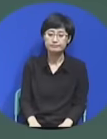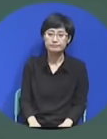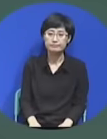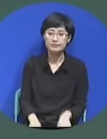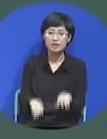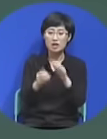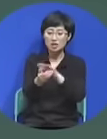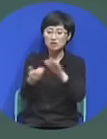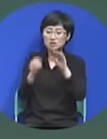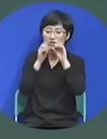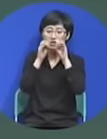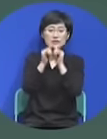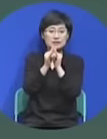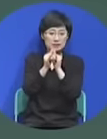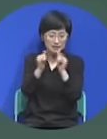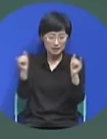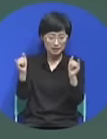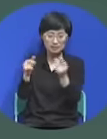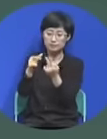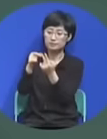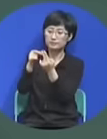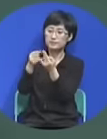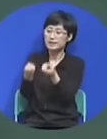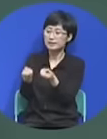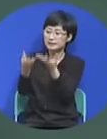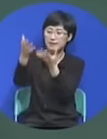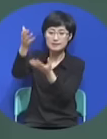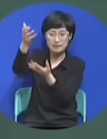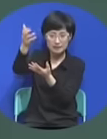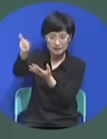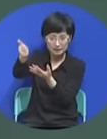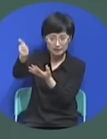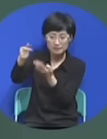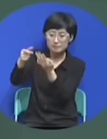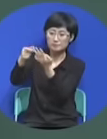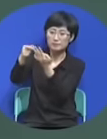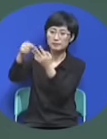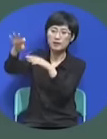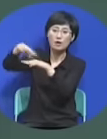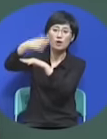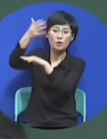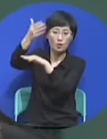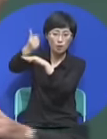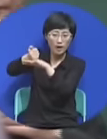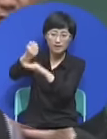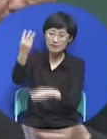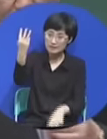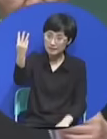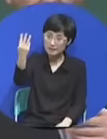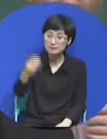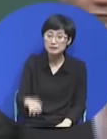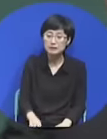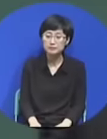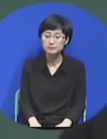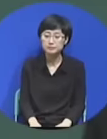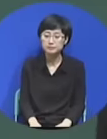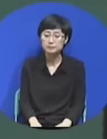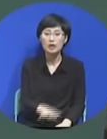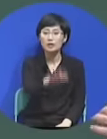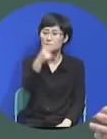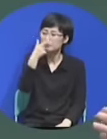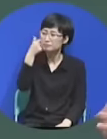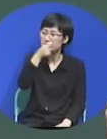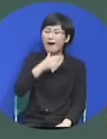선지자, 제사장, 왕 그렇죠. 是先知祭司长还王. 여러분